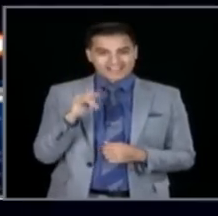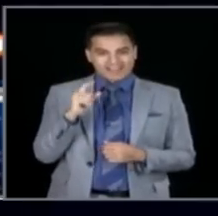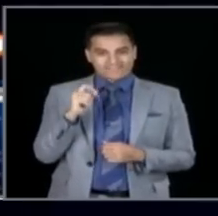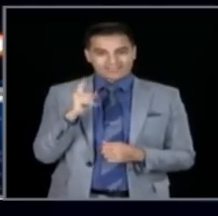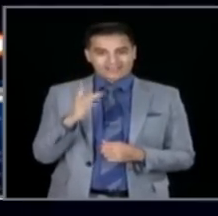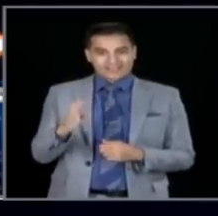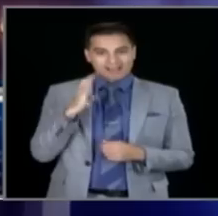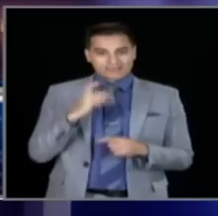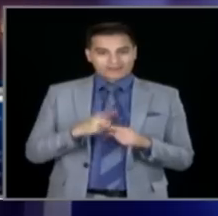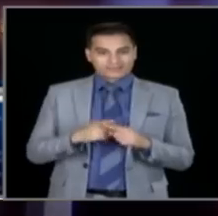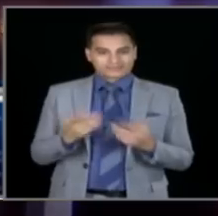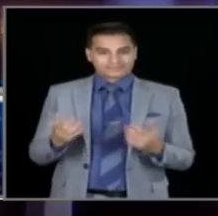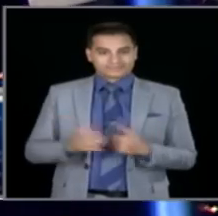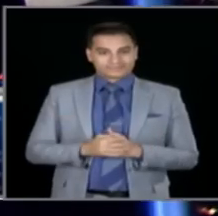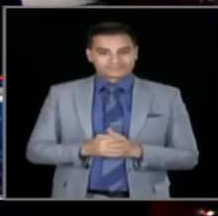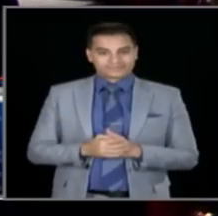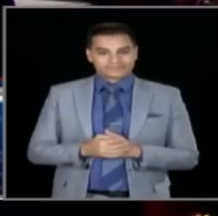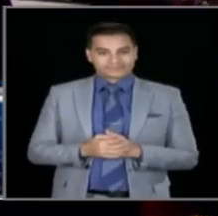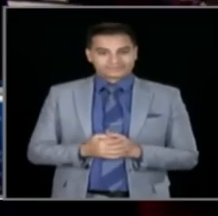20 نقطة، إجابة خاطئة.